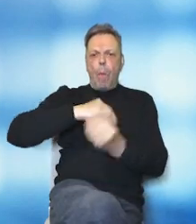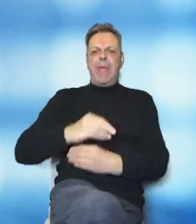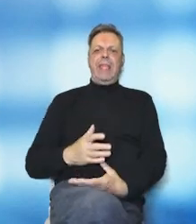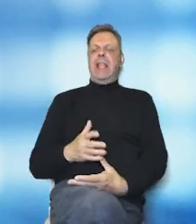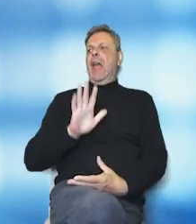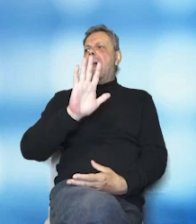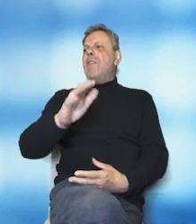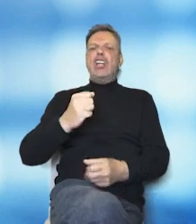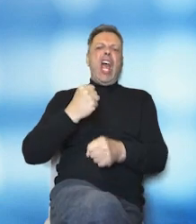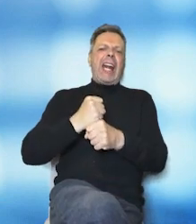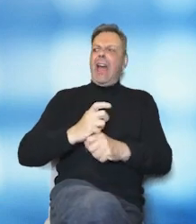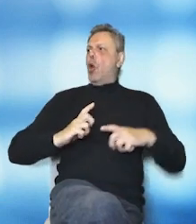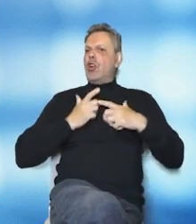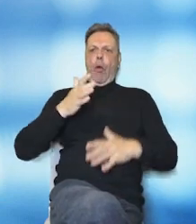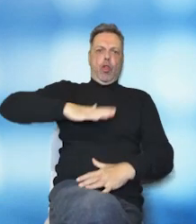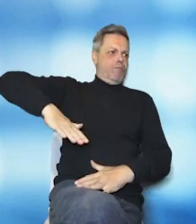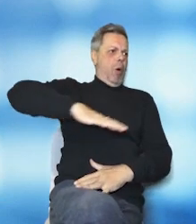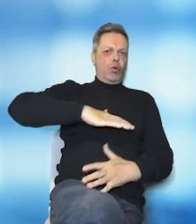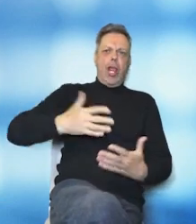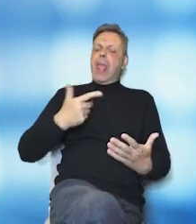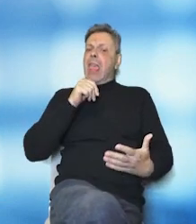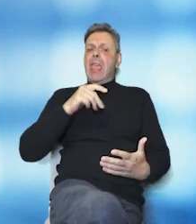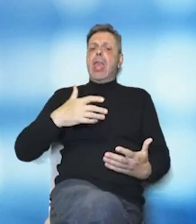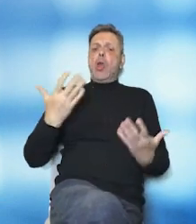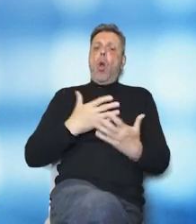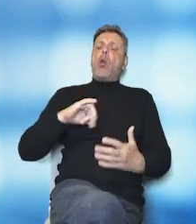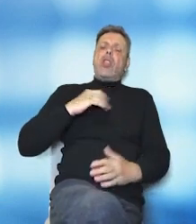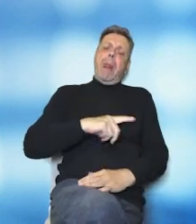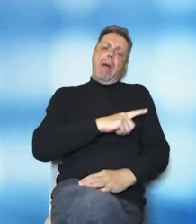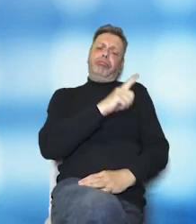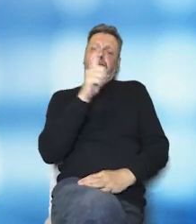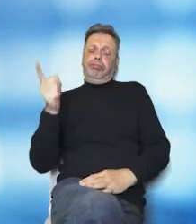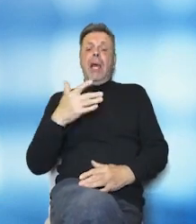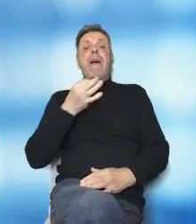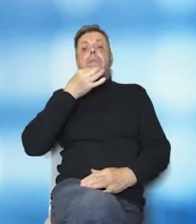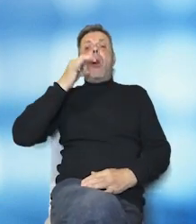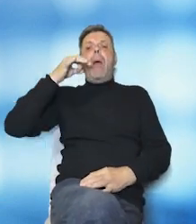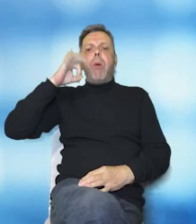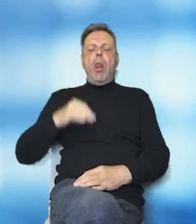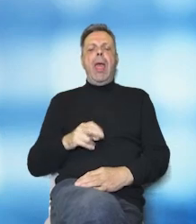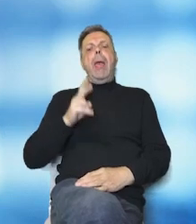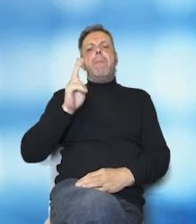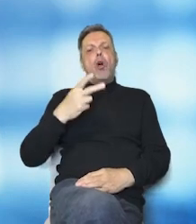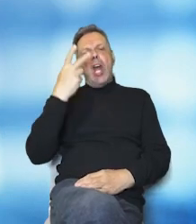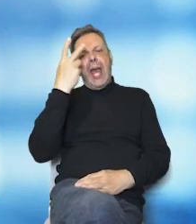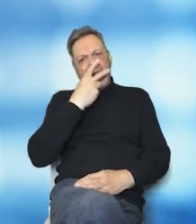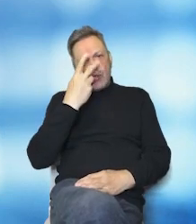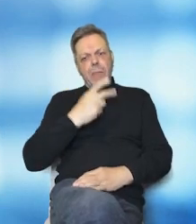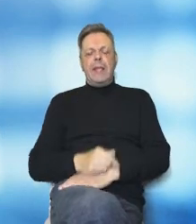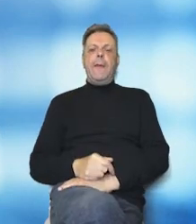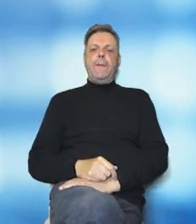i životno okruženje i koji tijekom godina sve bolje i bolje može